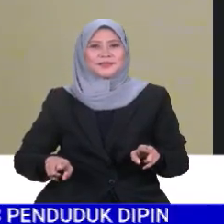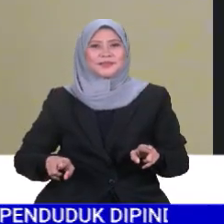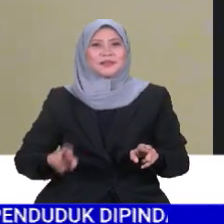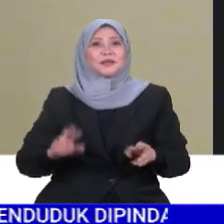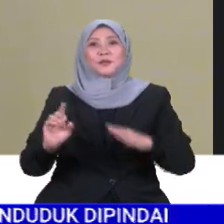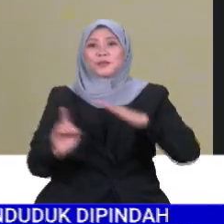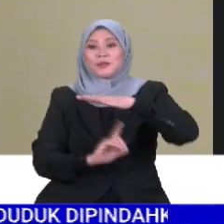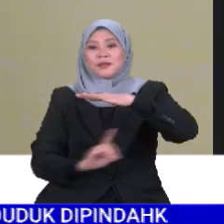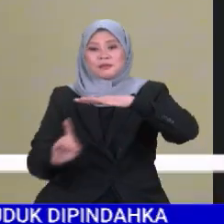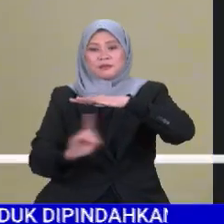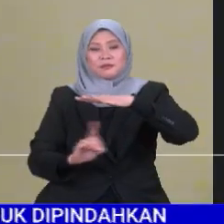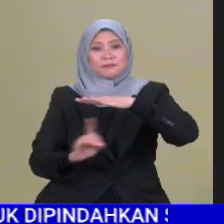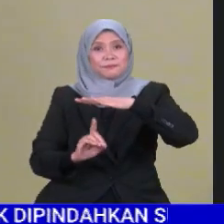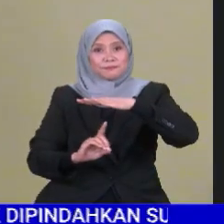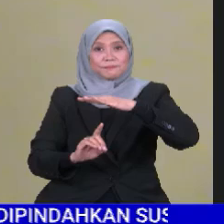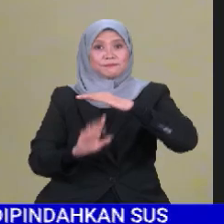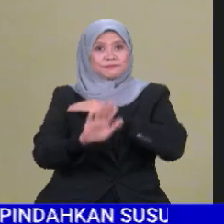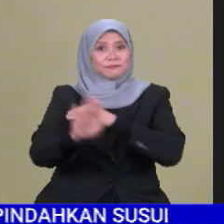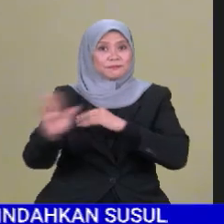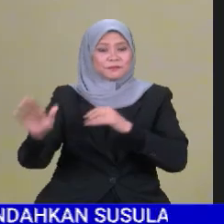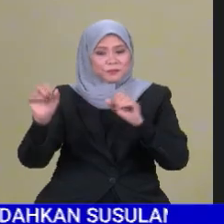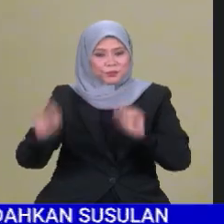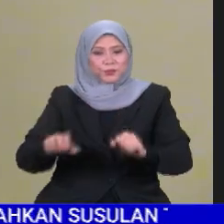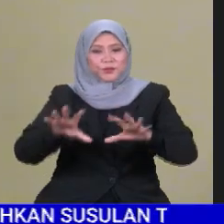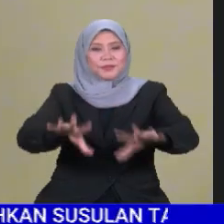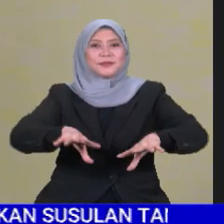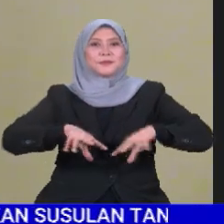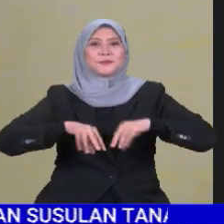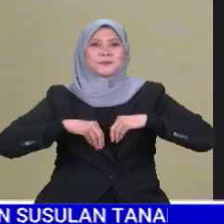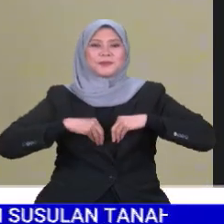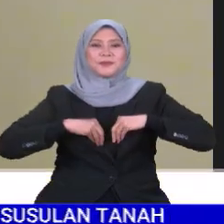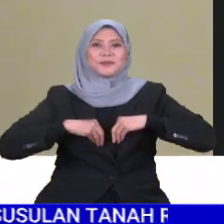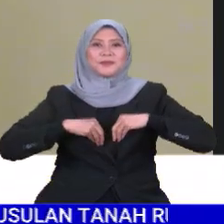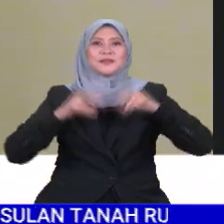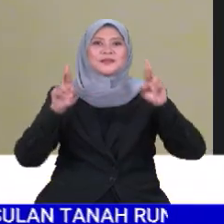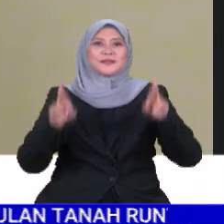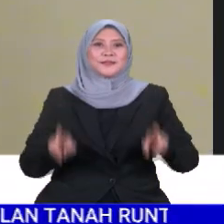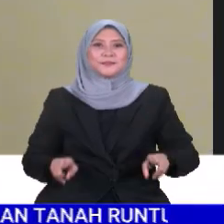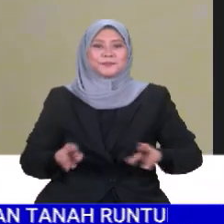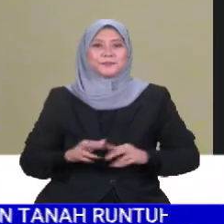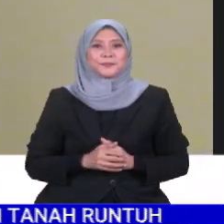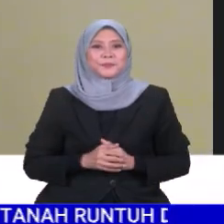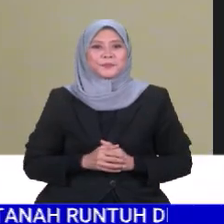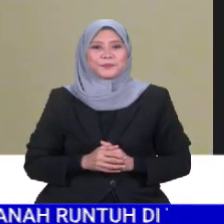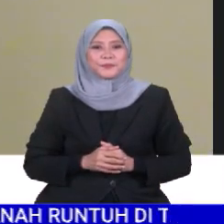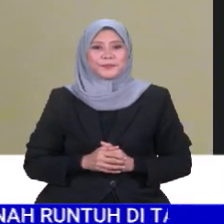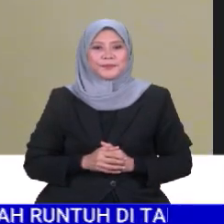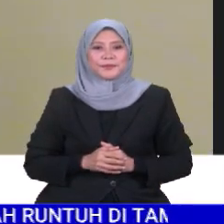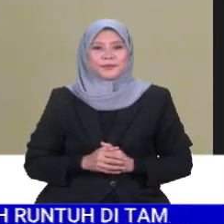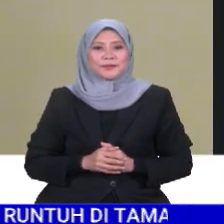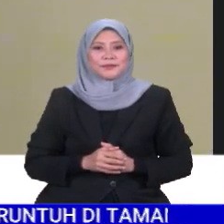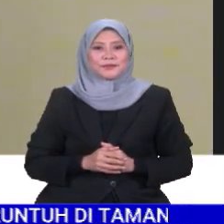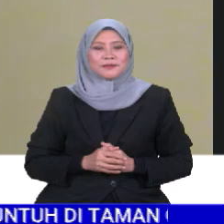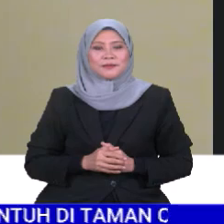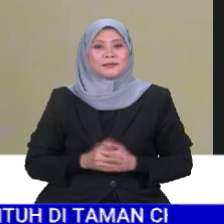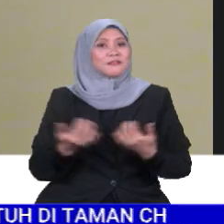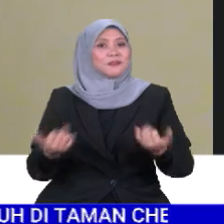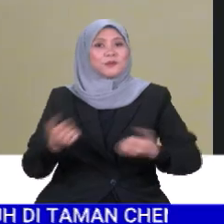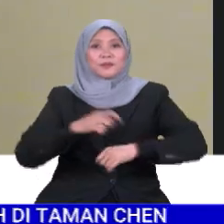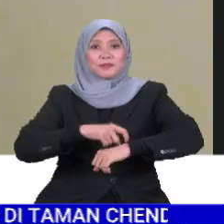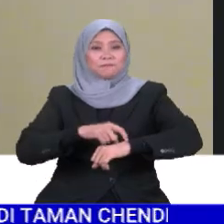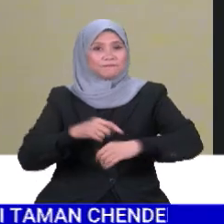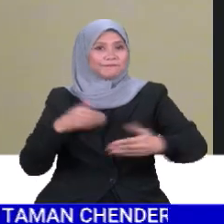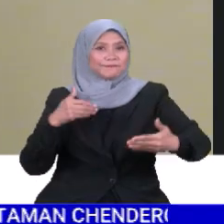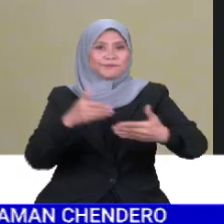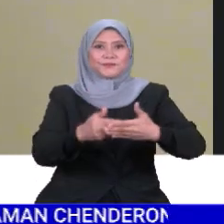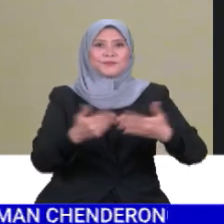berapa dasar-dasar beliau yang dapat diterima oleh rakyat. Saya kira tibalah masa